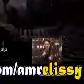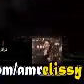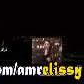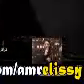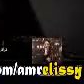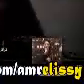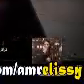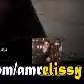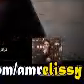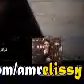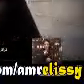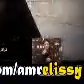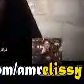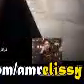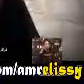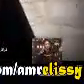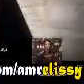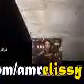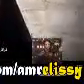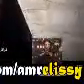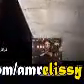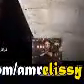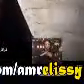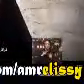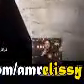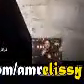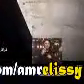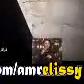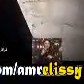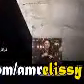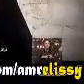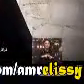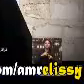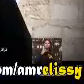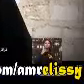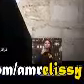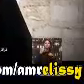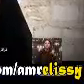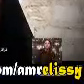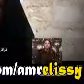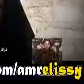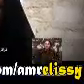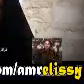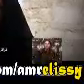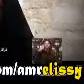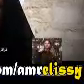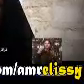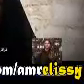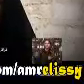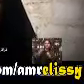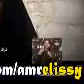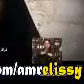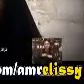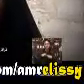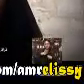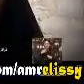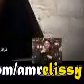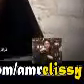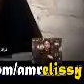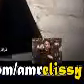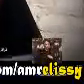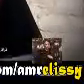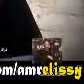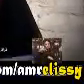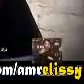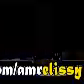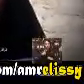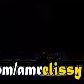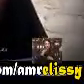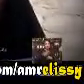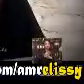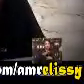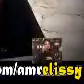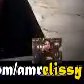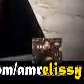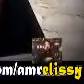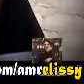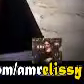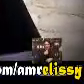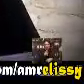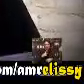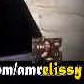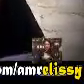الناس إنه هو عدى لنا الورق وجاب لنا إن سلمنا، قال أسلمكم جاموسي وإحنا محتاجينه،